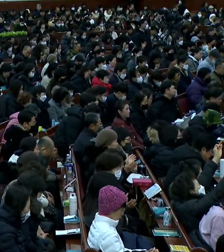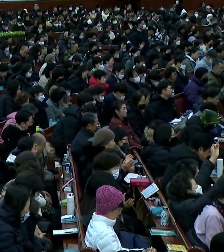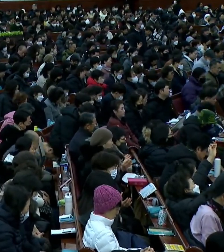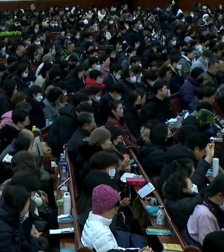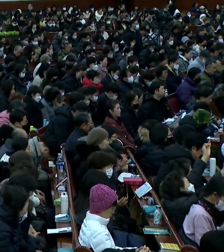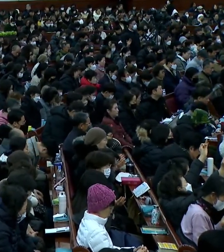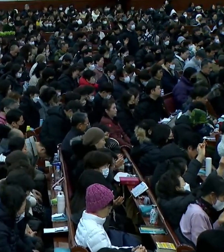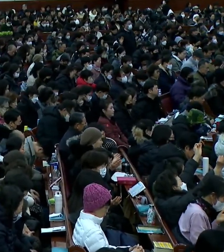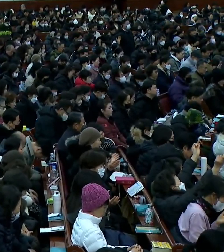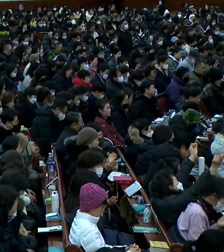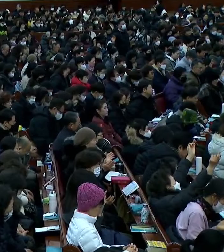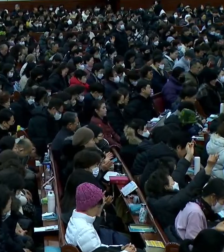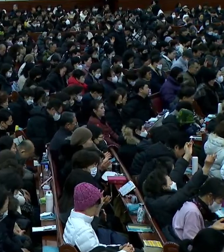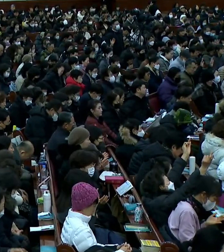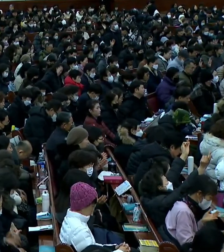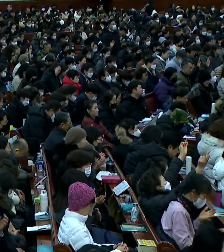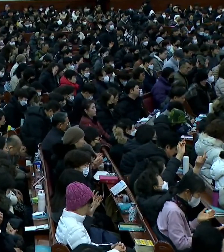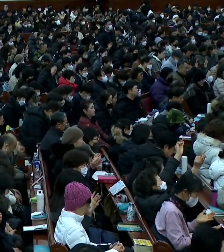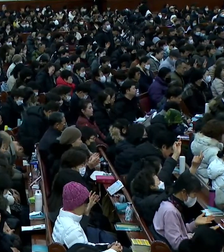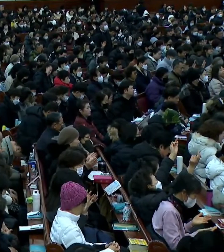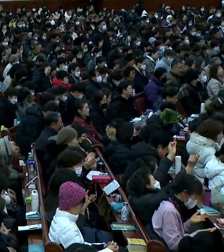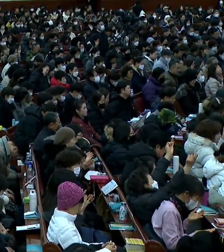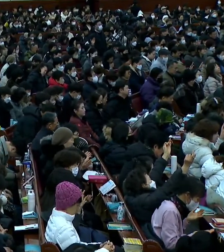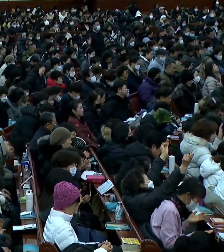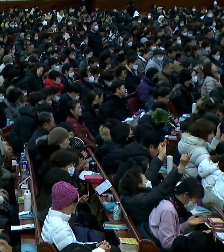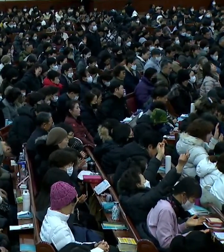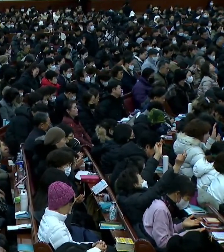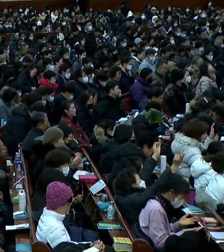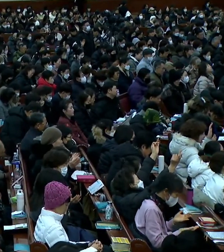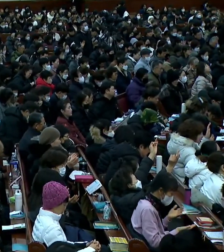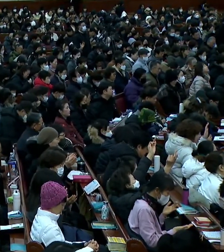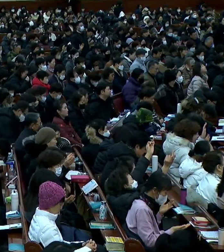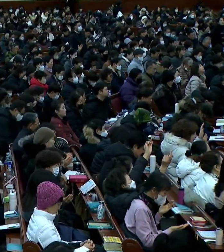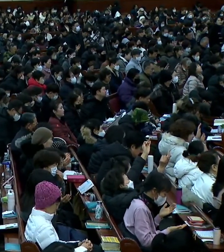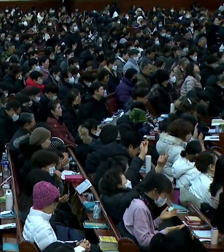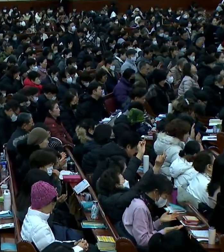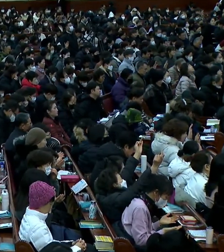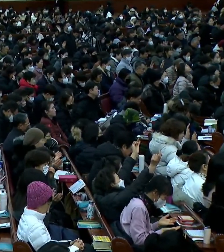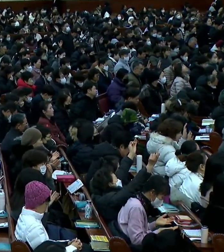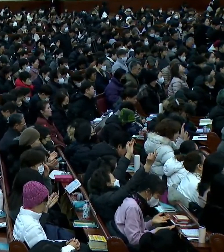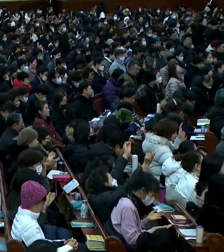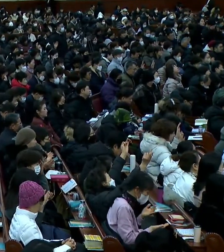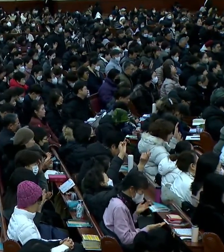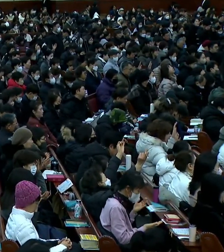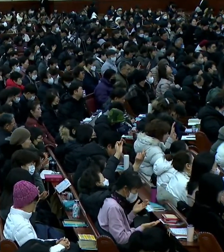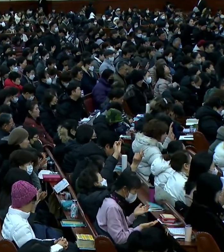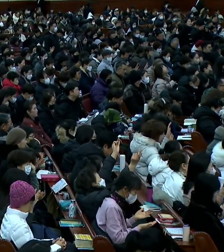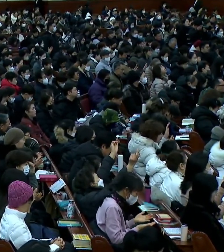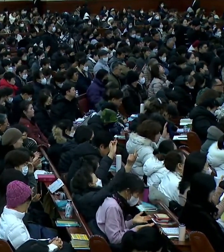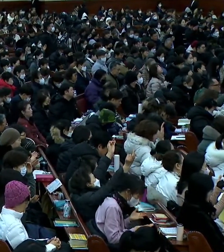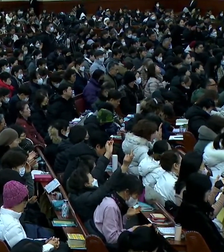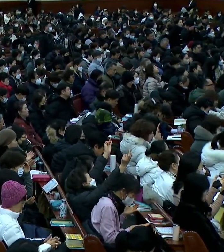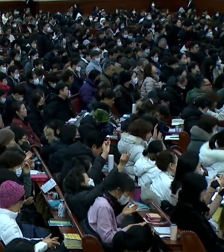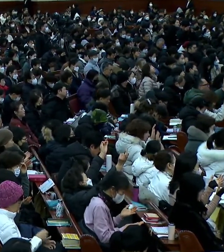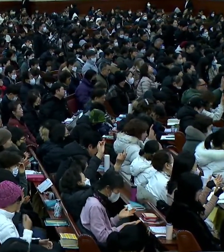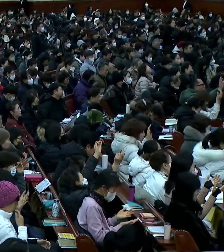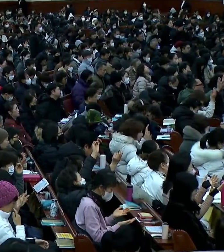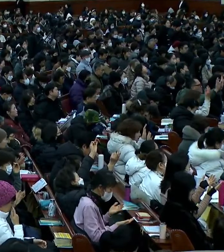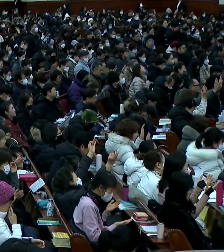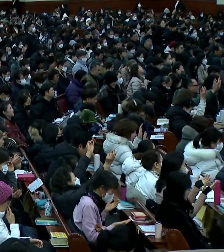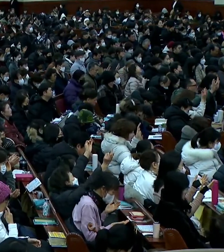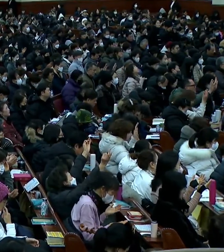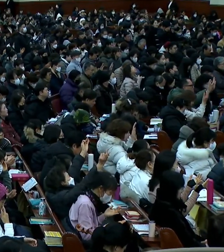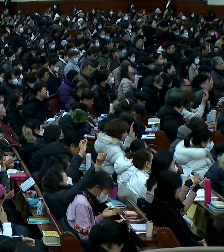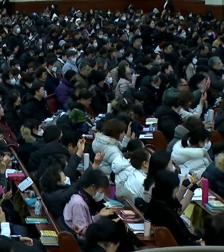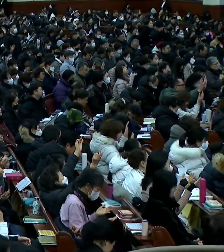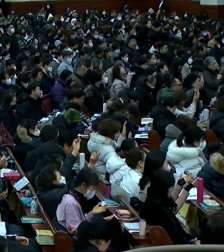전해주시는 하나님 우리 담임 목사님 영영의 전중에 붙들어 주시고 하나님의 놀라우신 은혜와 사랑으로 하나님을